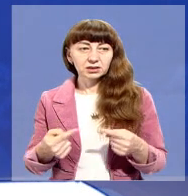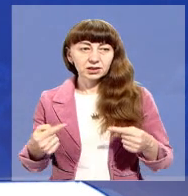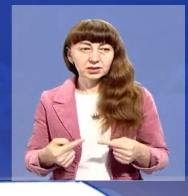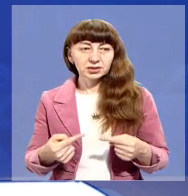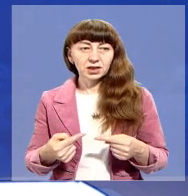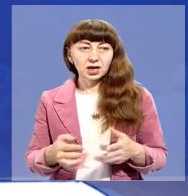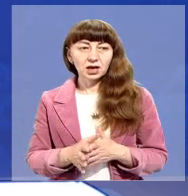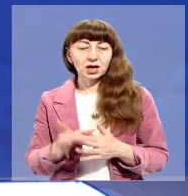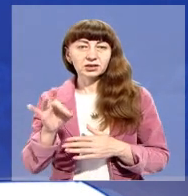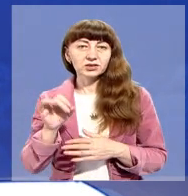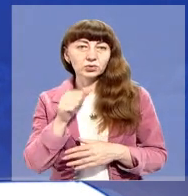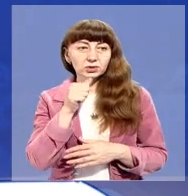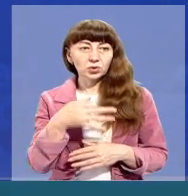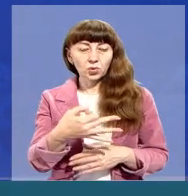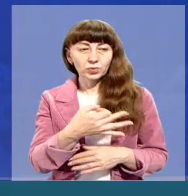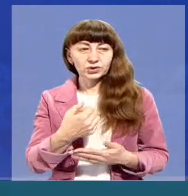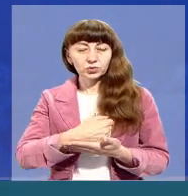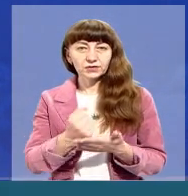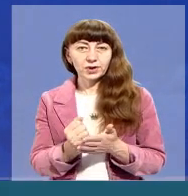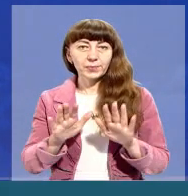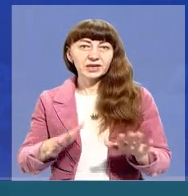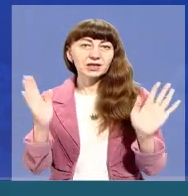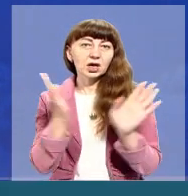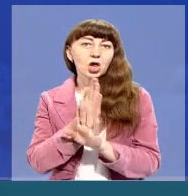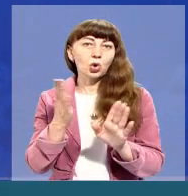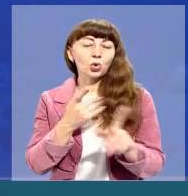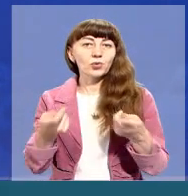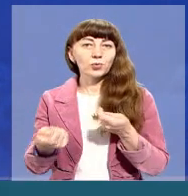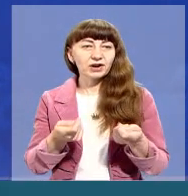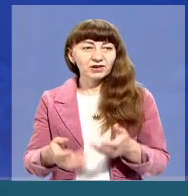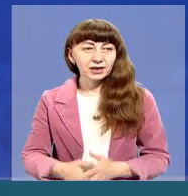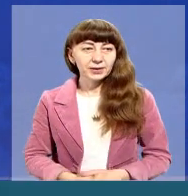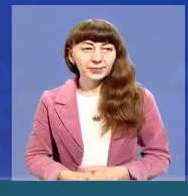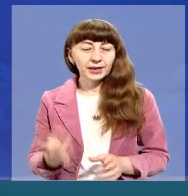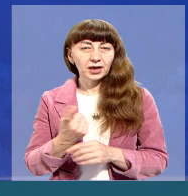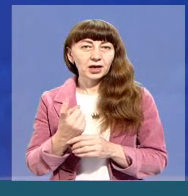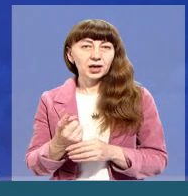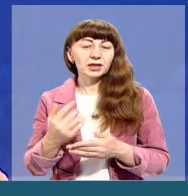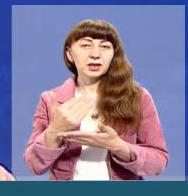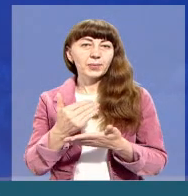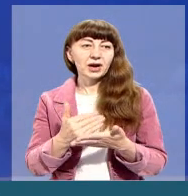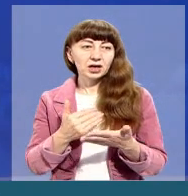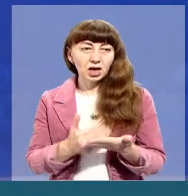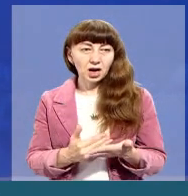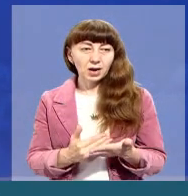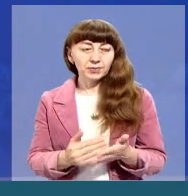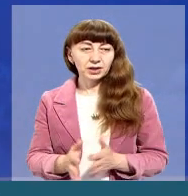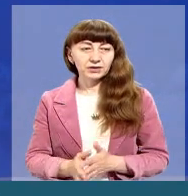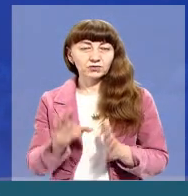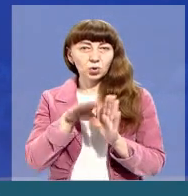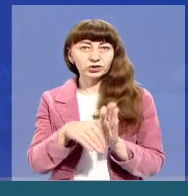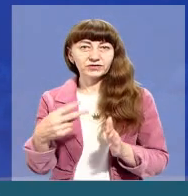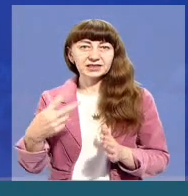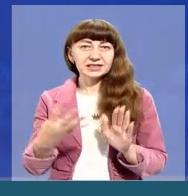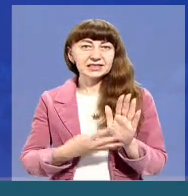которую согласовал Аким Кустанайской области и утвердил министр экологии и природных ресурсов. В данную дорожную карту вошло 29 мероприятий со